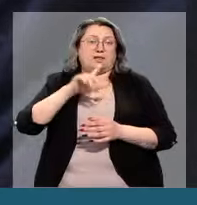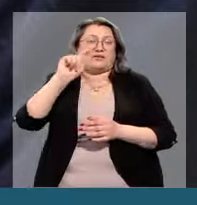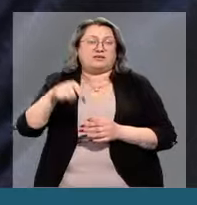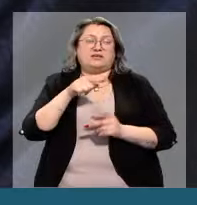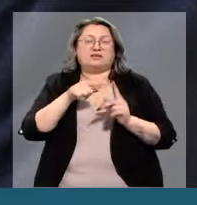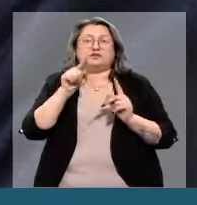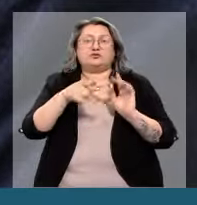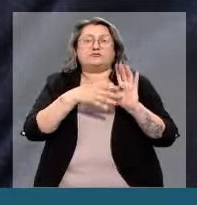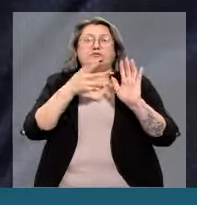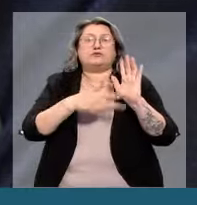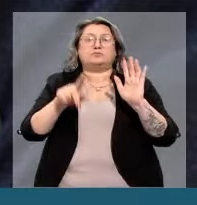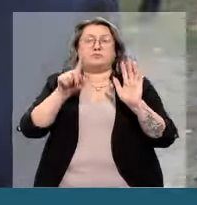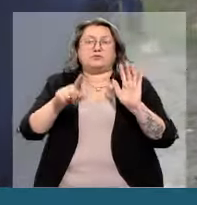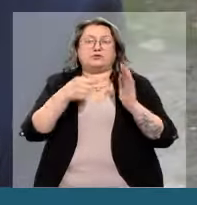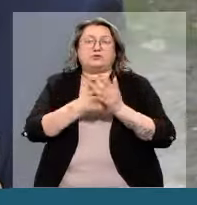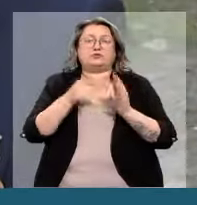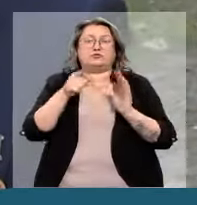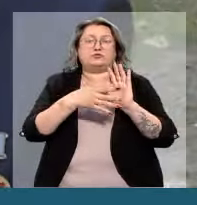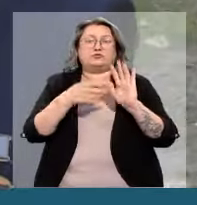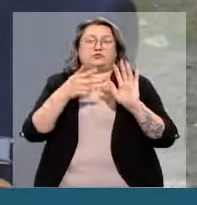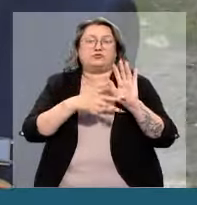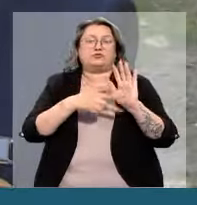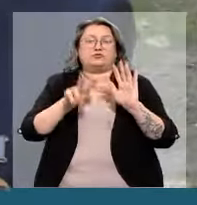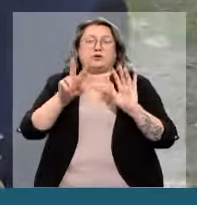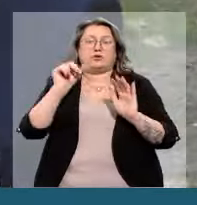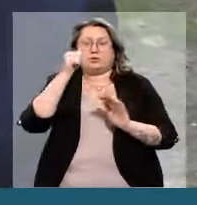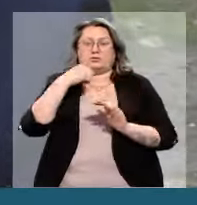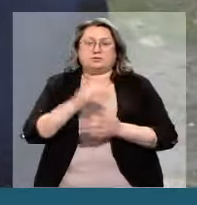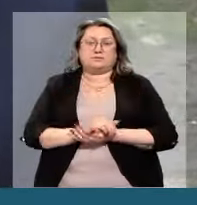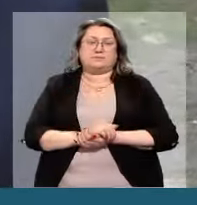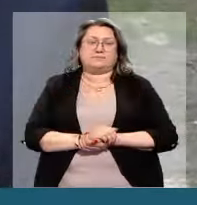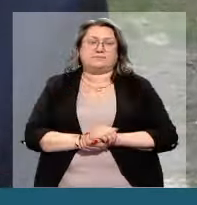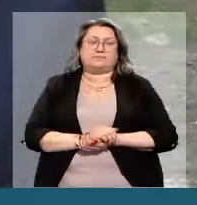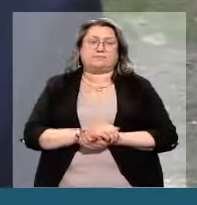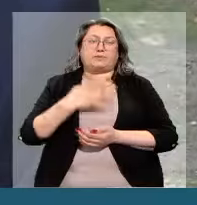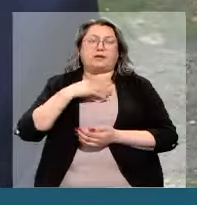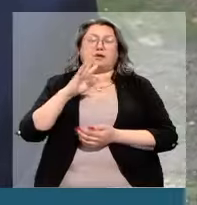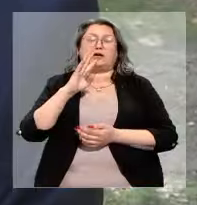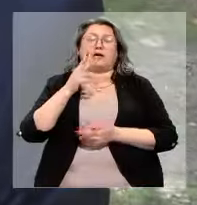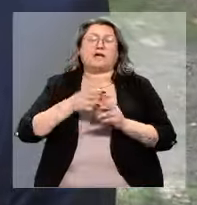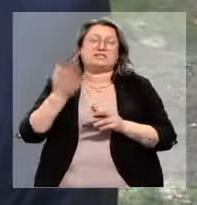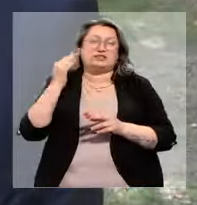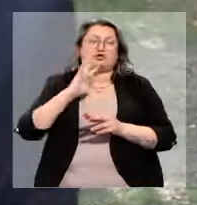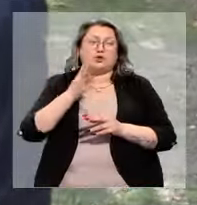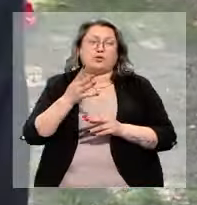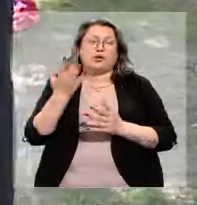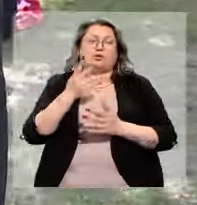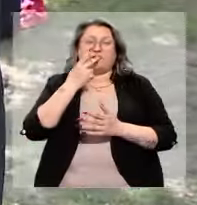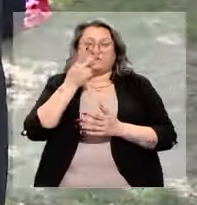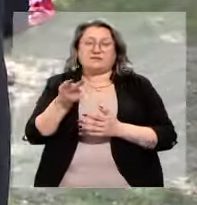период с 1981 по 1982 годы. Те 4 года, которые